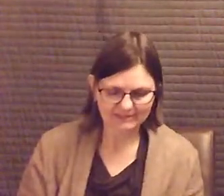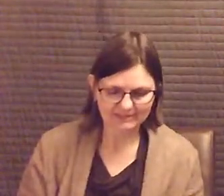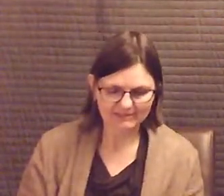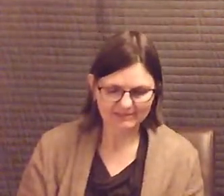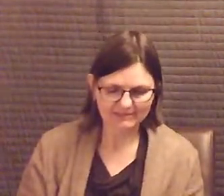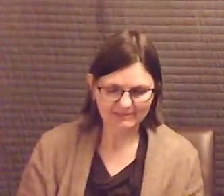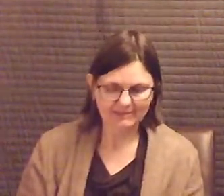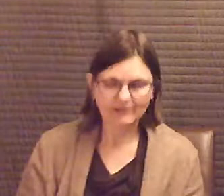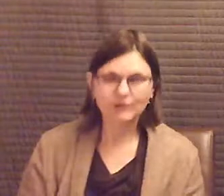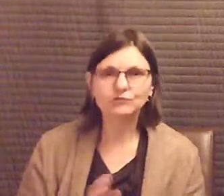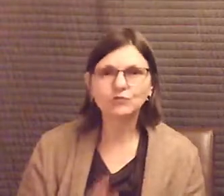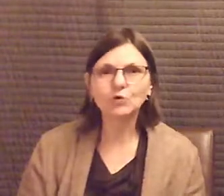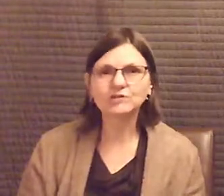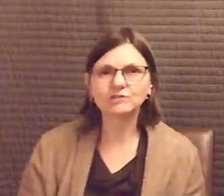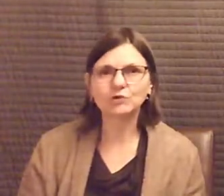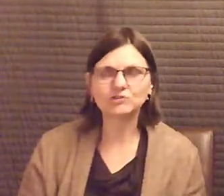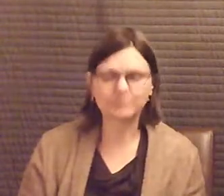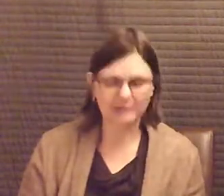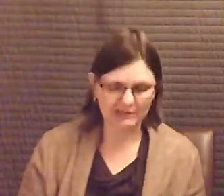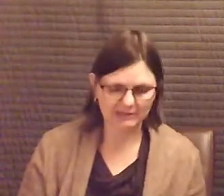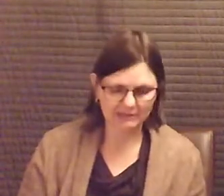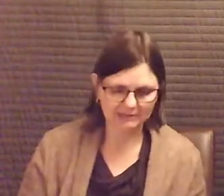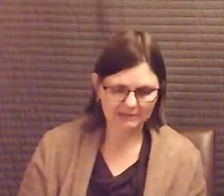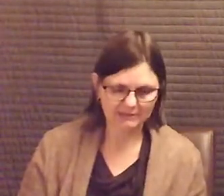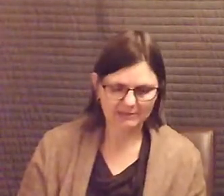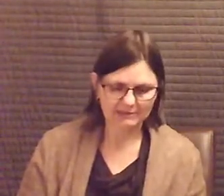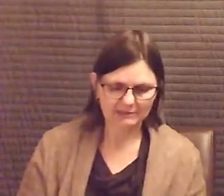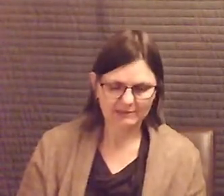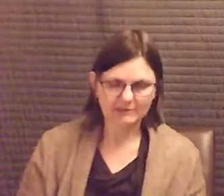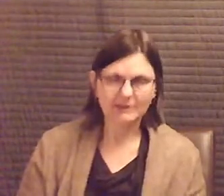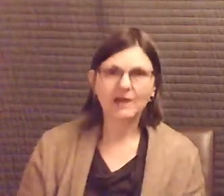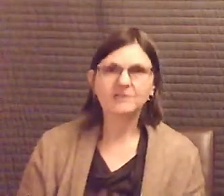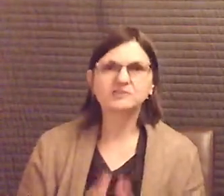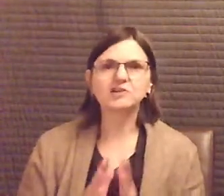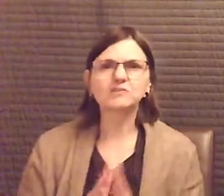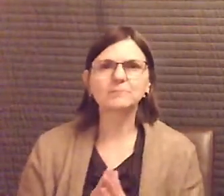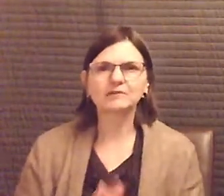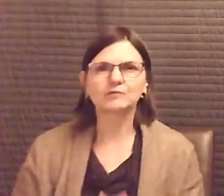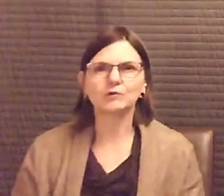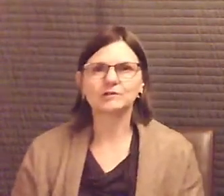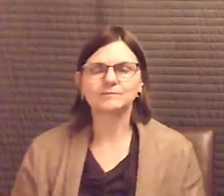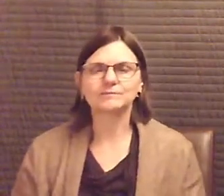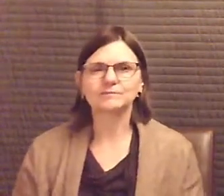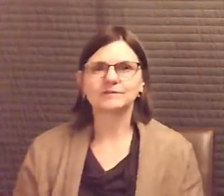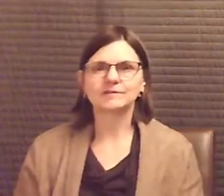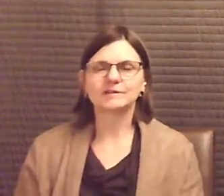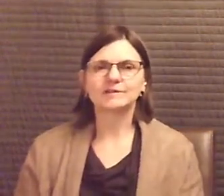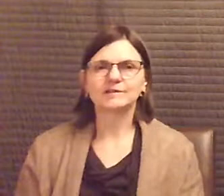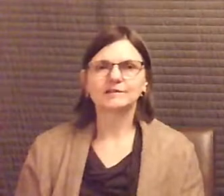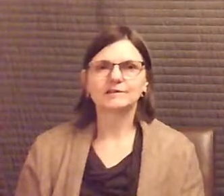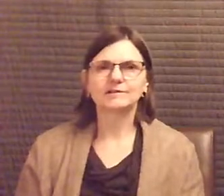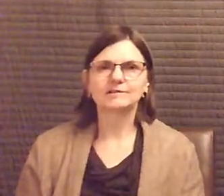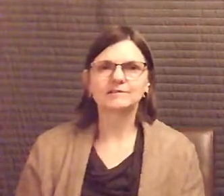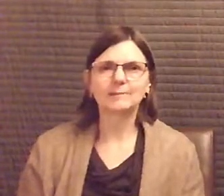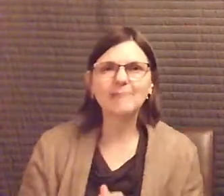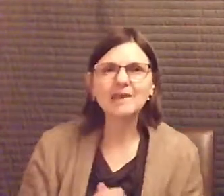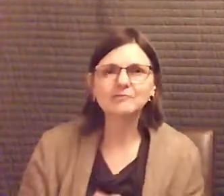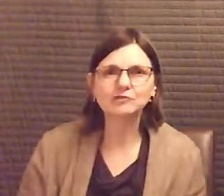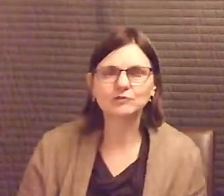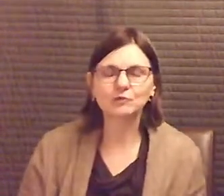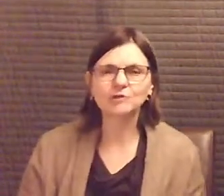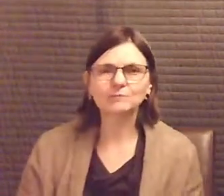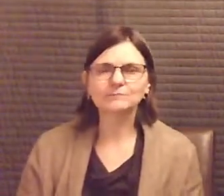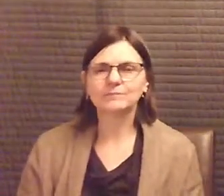as hoe het woord dat god sprak baby's alles en respect voor label voor het dan